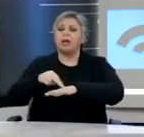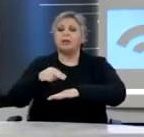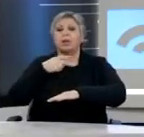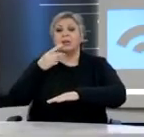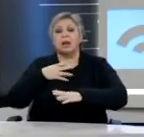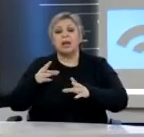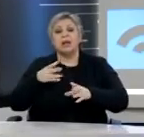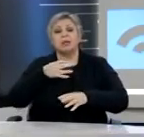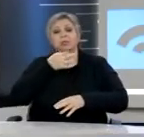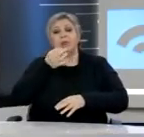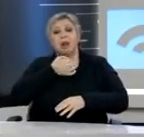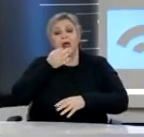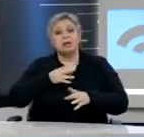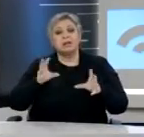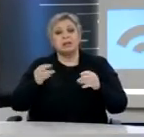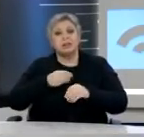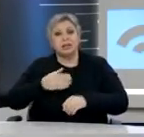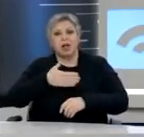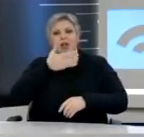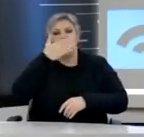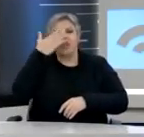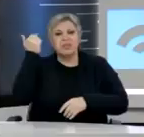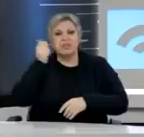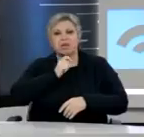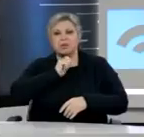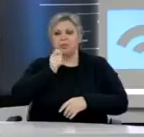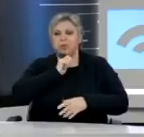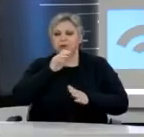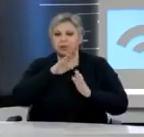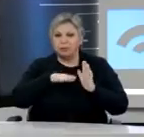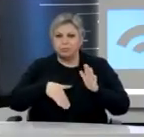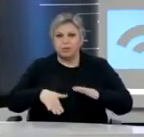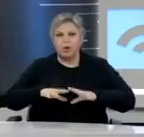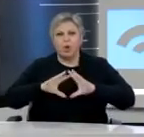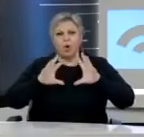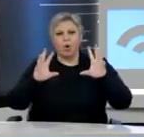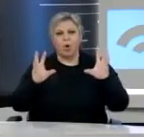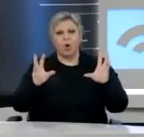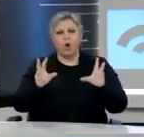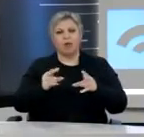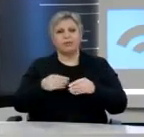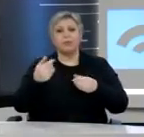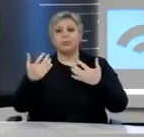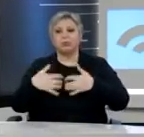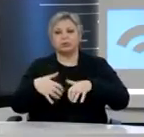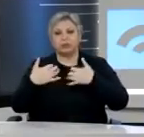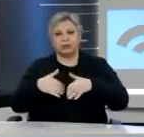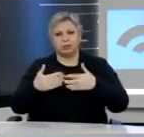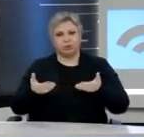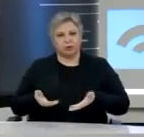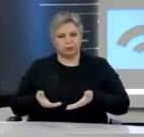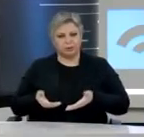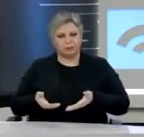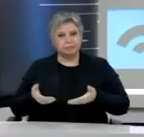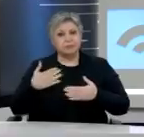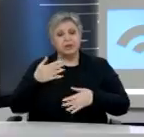πολιτικής ηθικής. Εγώ θα κάνω, επαναλαμβάνω σήμερα, μια πολιτική τοποθέτηση. Και θα πω ότι το βασικό